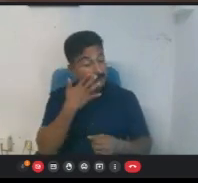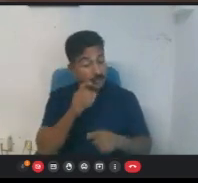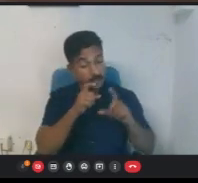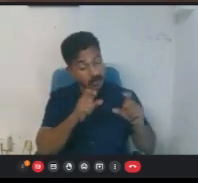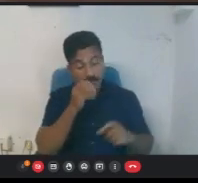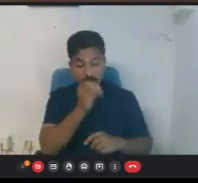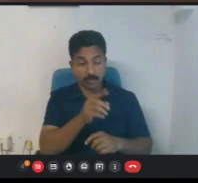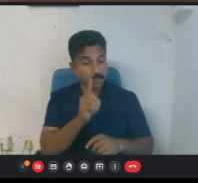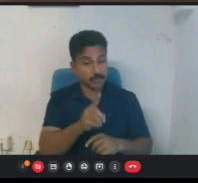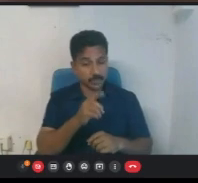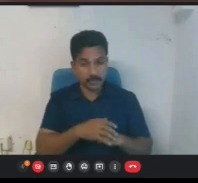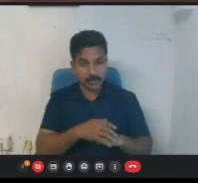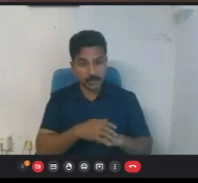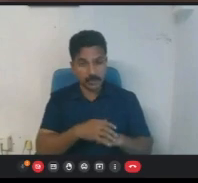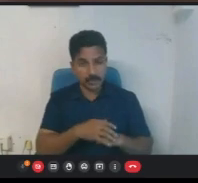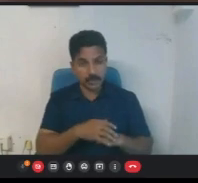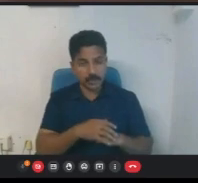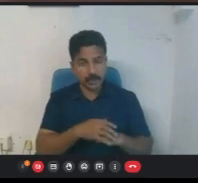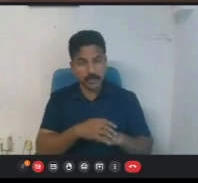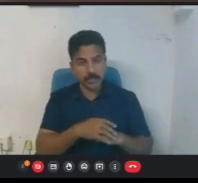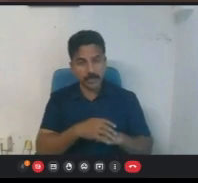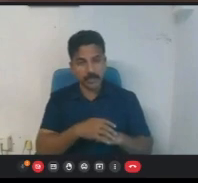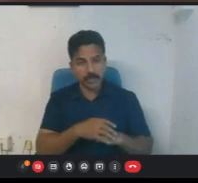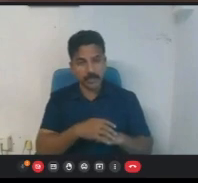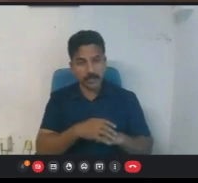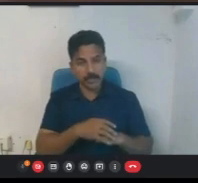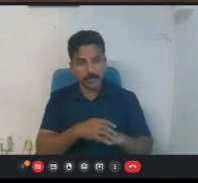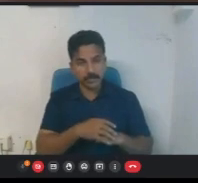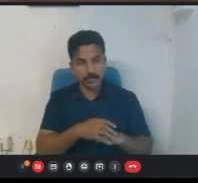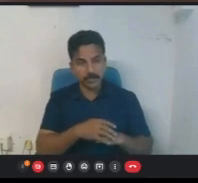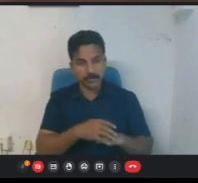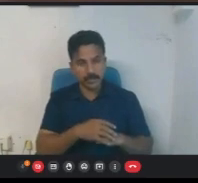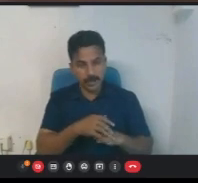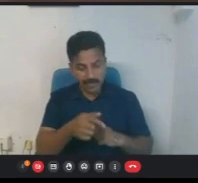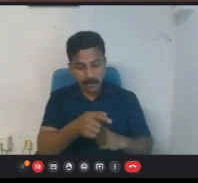കാര്യം. ഒരിക്കലും ഇപ്പം എന്താ,